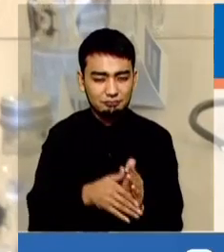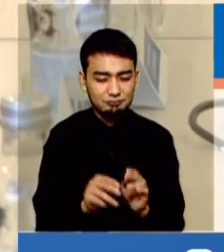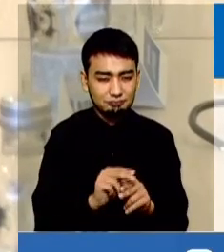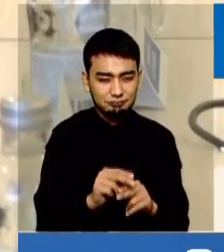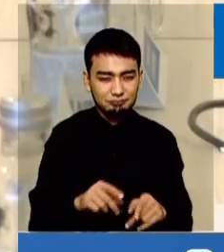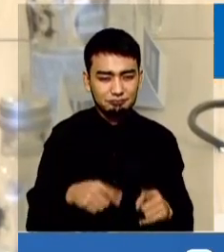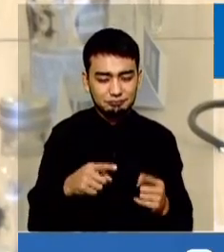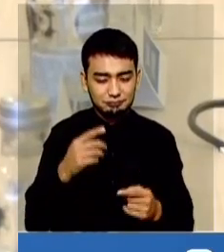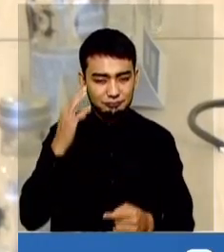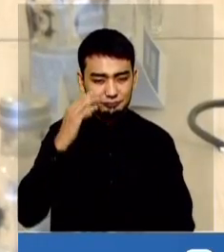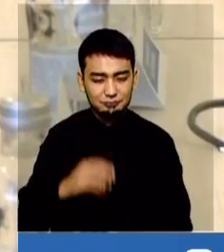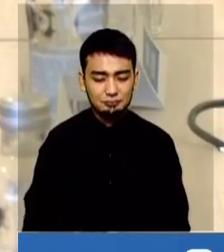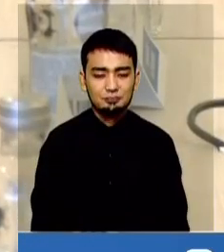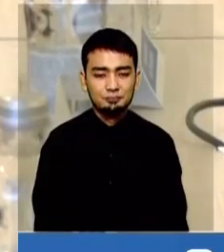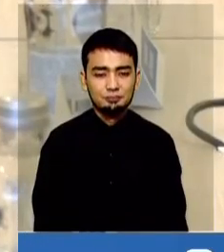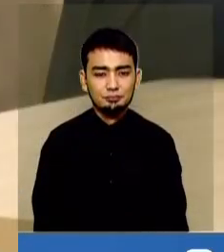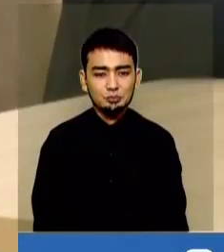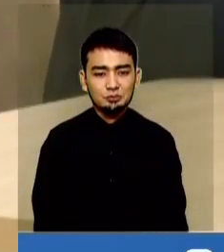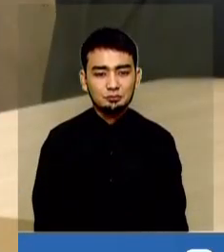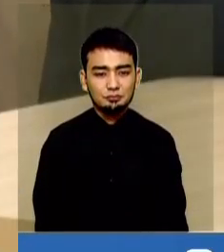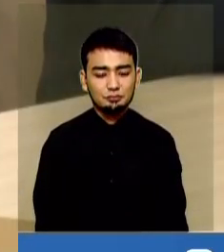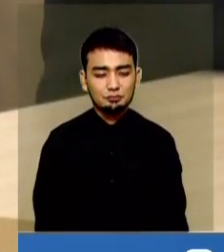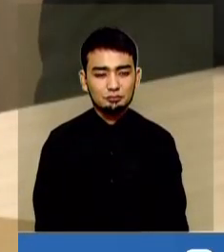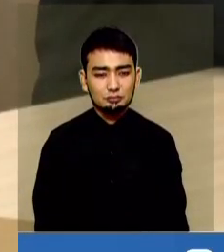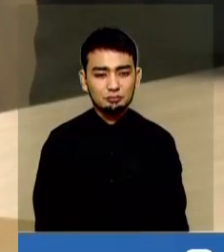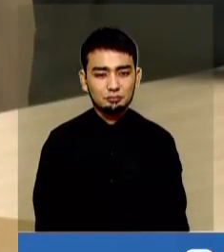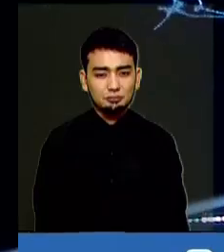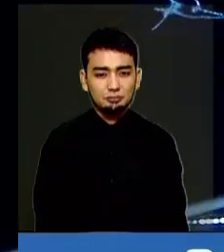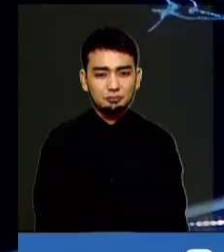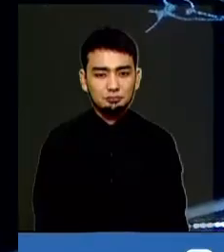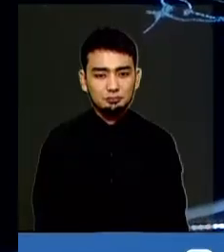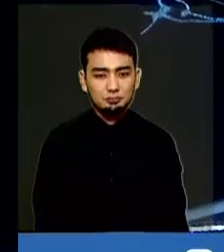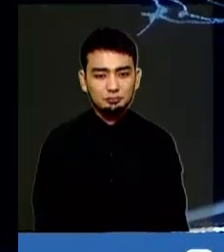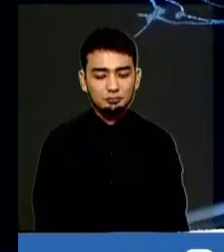Беккалиева, Медиат Каркенов, Алмаз Садвакасов, Кокшетау, Информбюро.